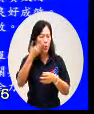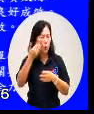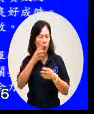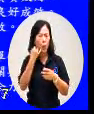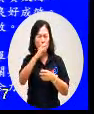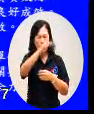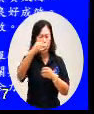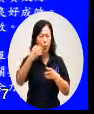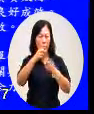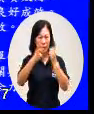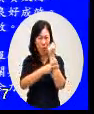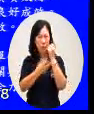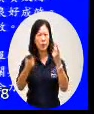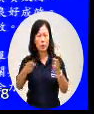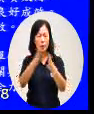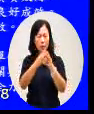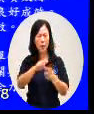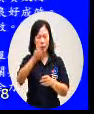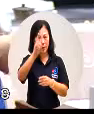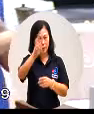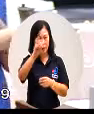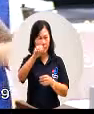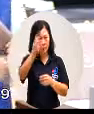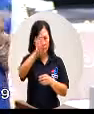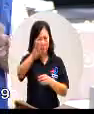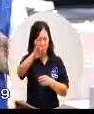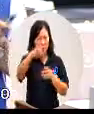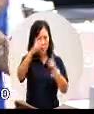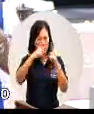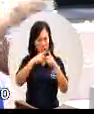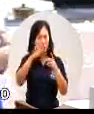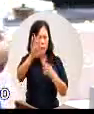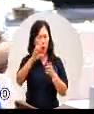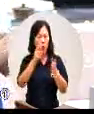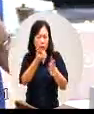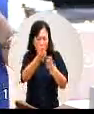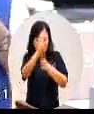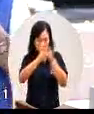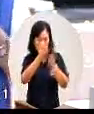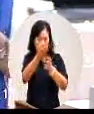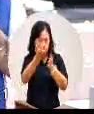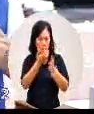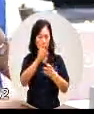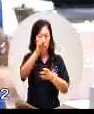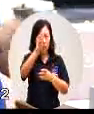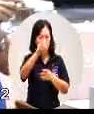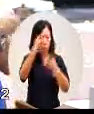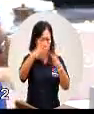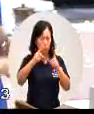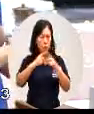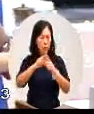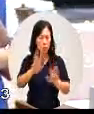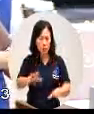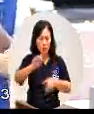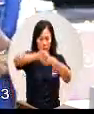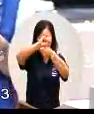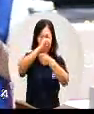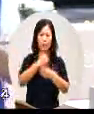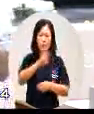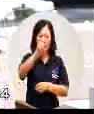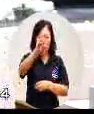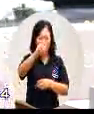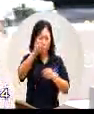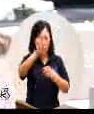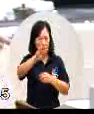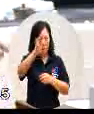哦，有那近23000个啊，清风里哦，10年前只有12000人，现在10年后的今天